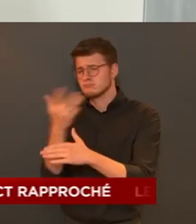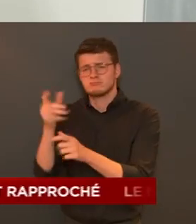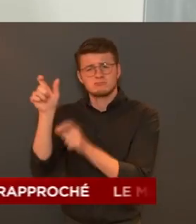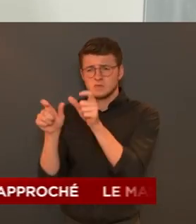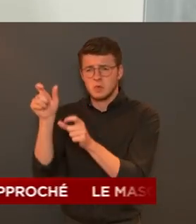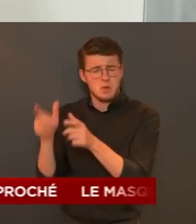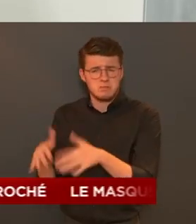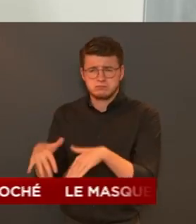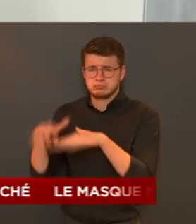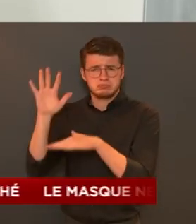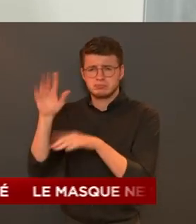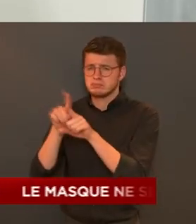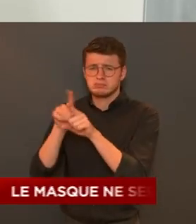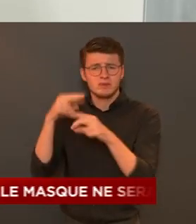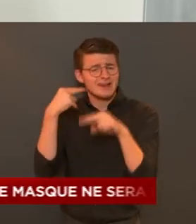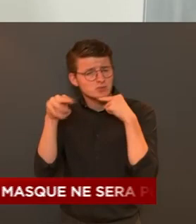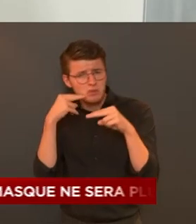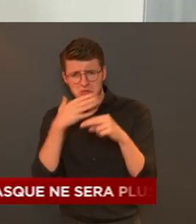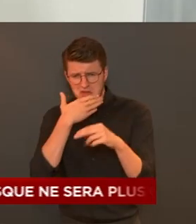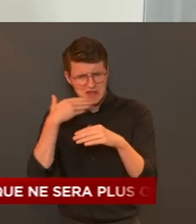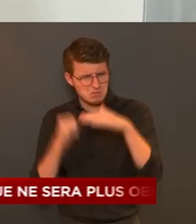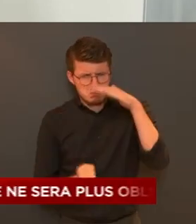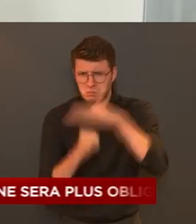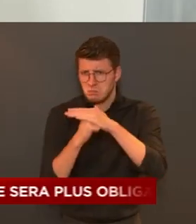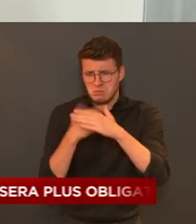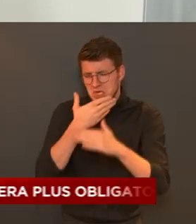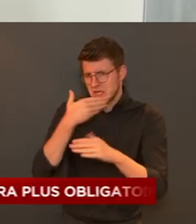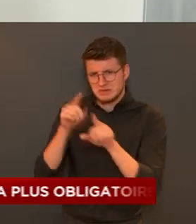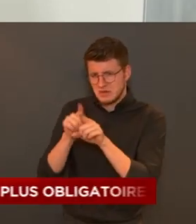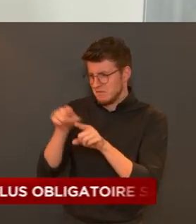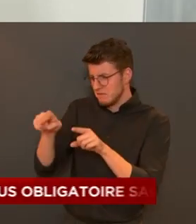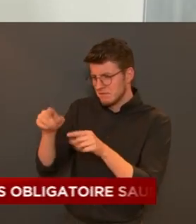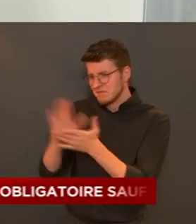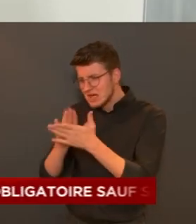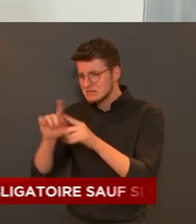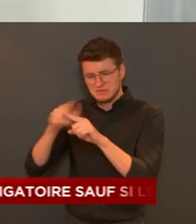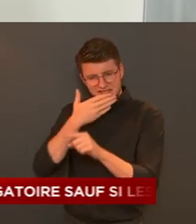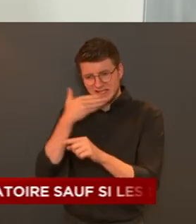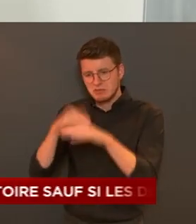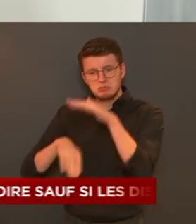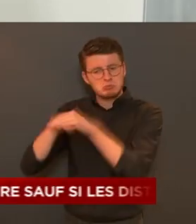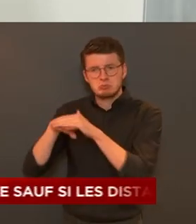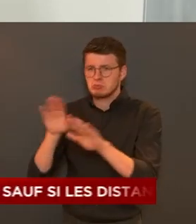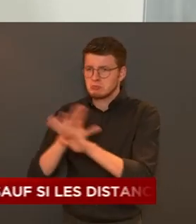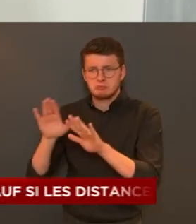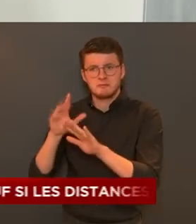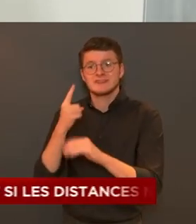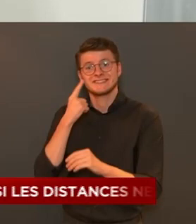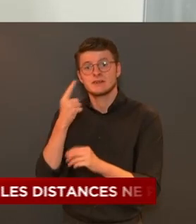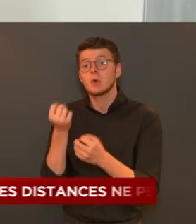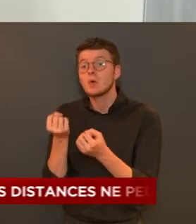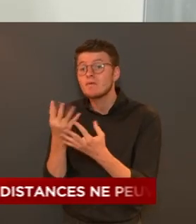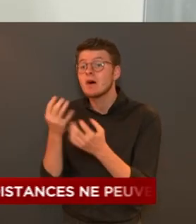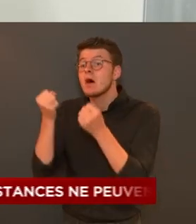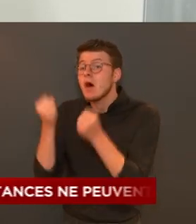au nombre maximum d'invités. C'est un peu comme au restaurant. Là, il n'y a pas de maximum qui est imposé. Tout dépend de la capacité